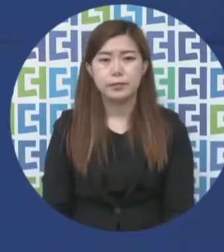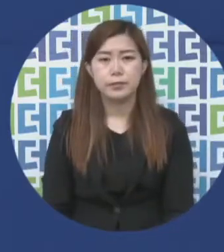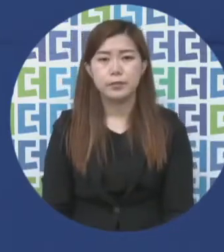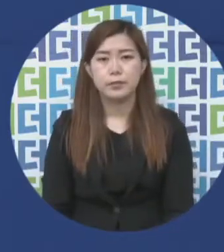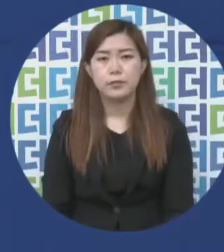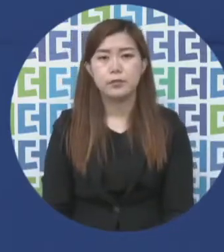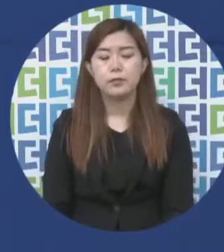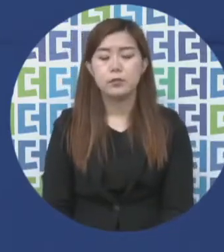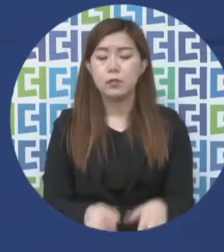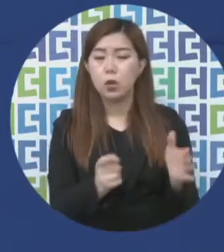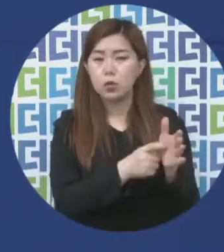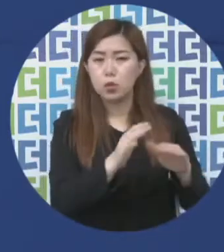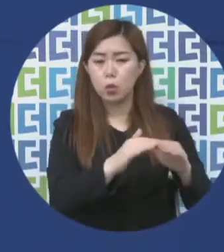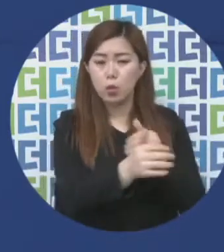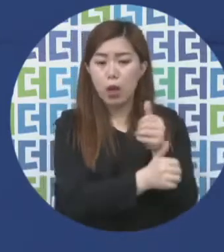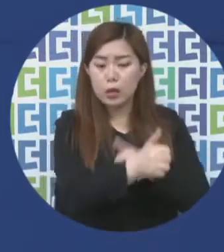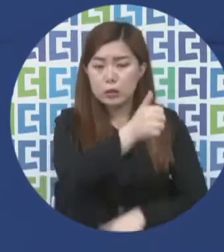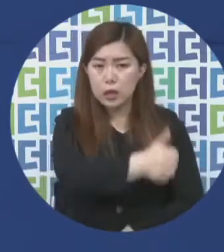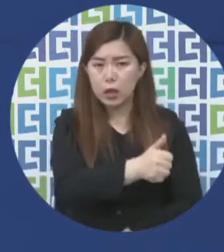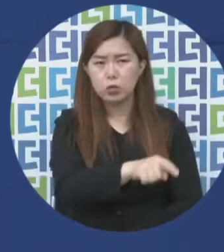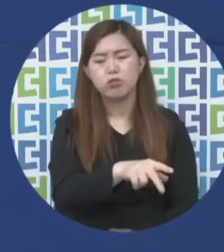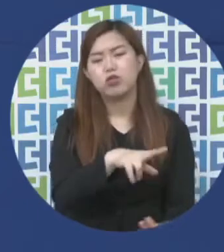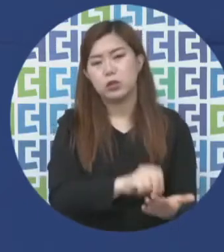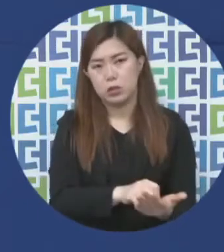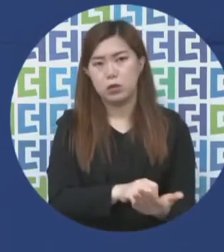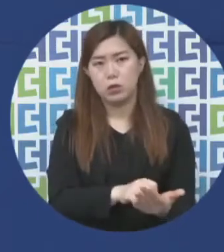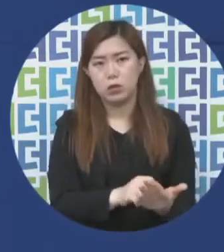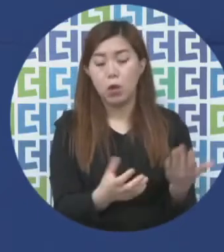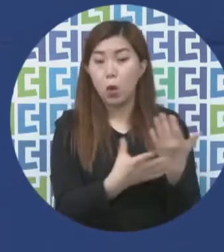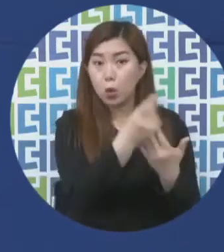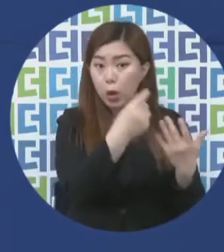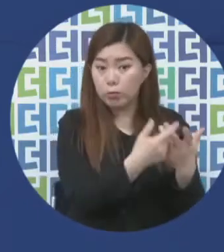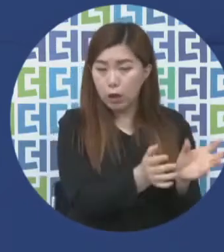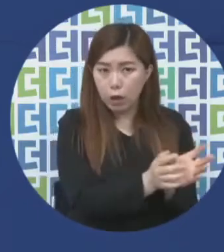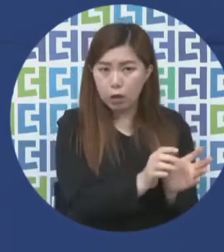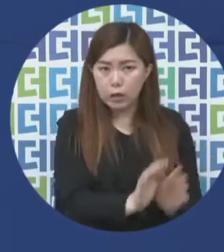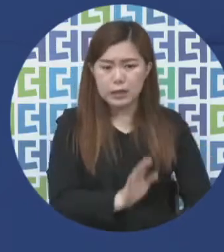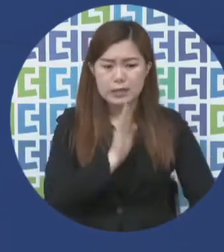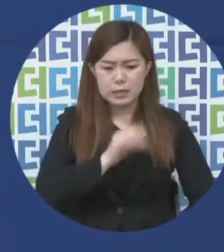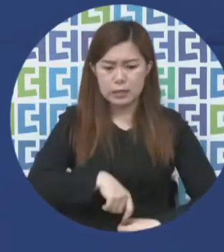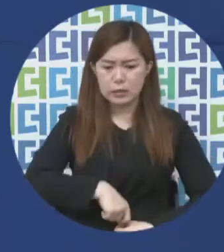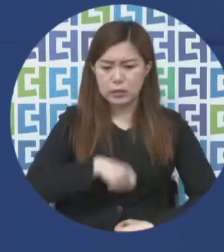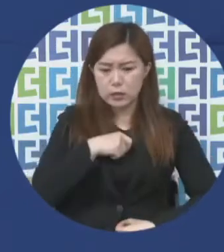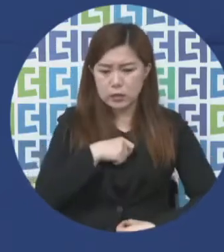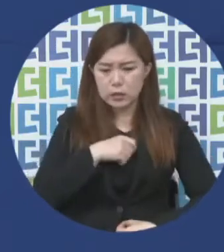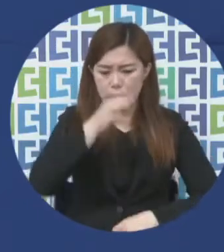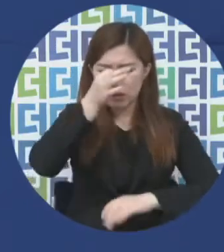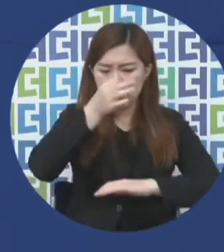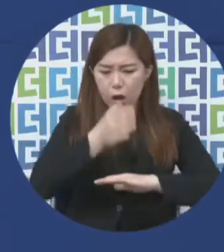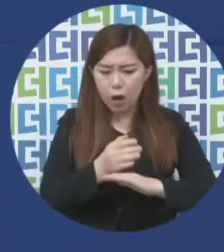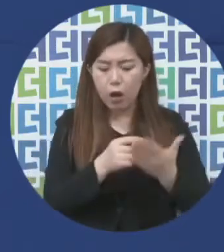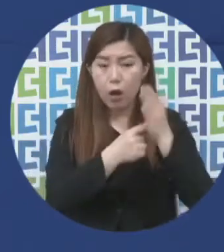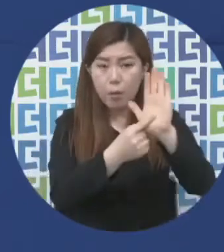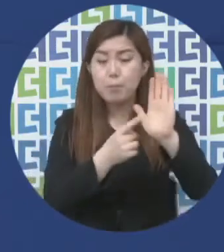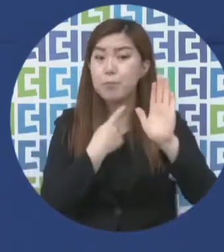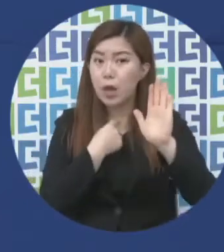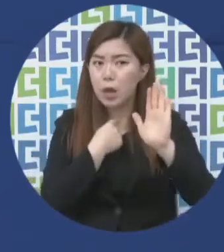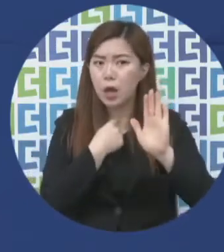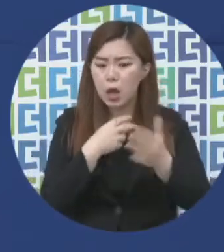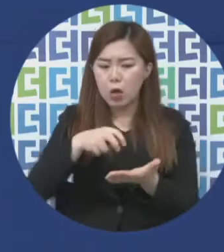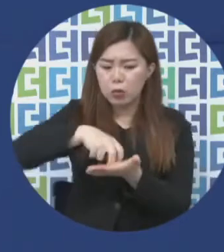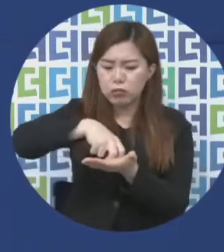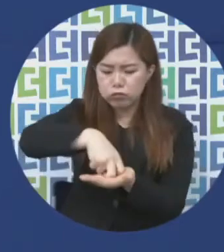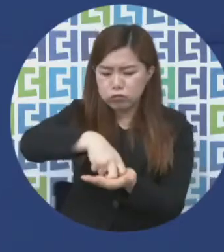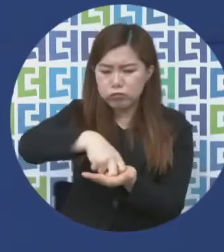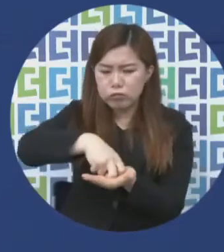김종인 위원장 역시 문제입니다. 미통당이 진정한 사과를 한 적이 있습니까? 무릎 꿇기가 쇼가